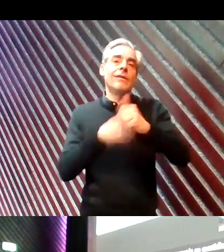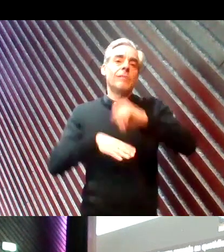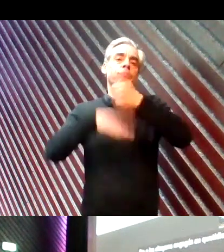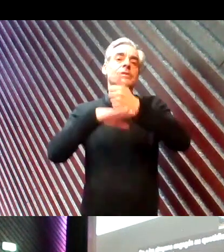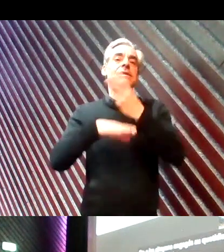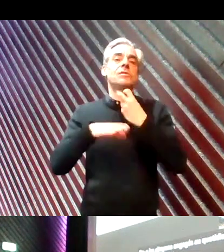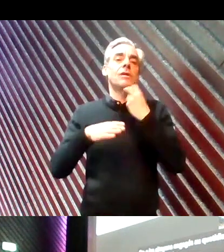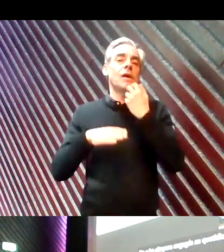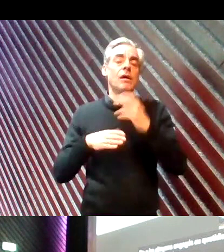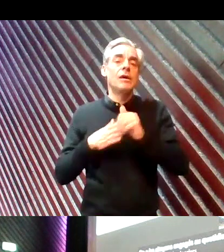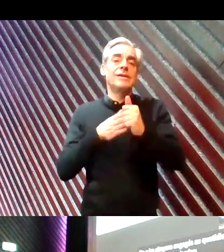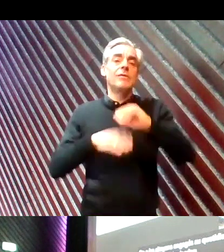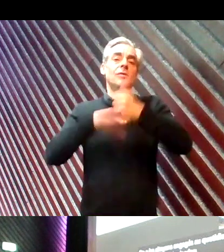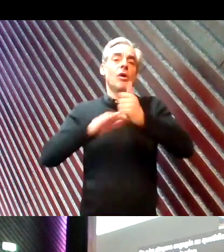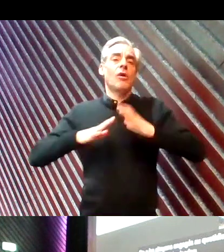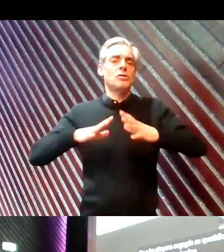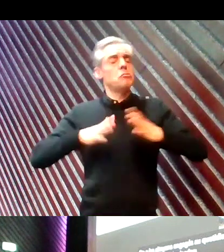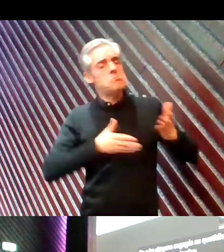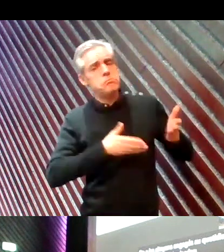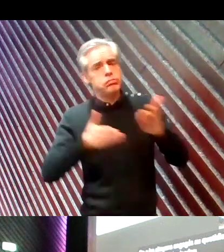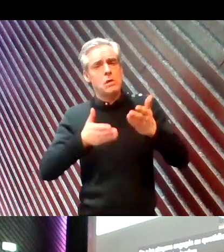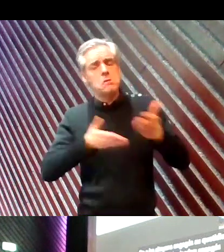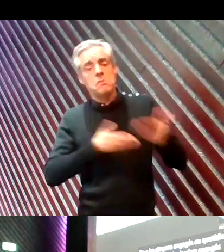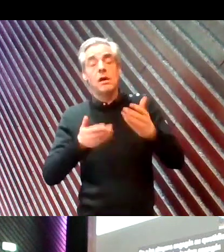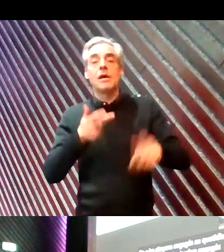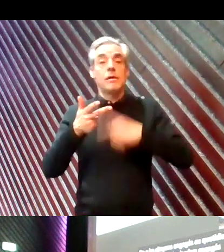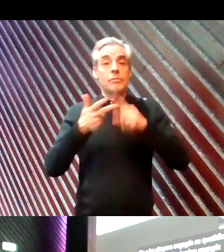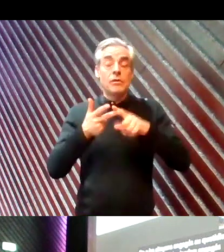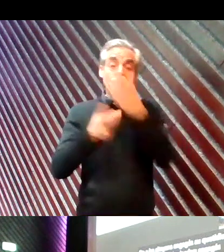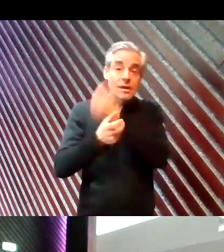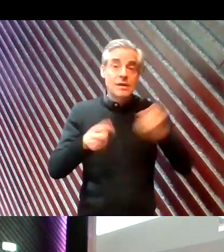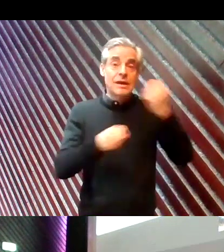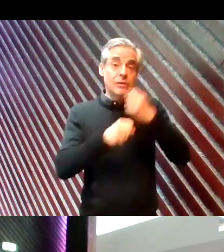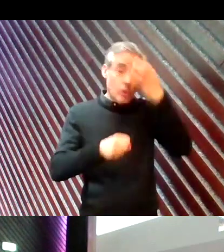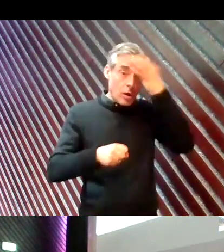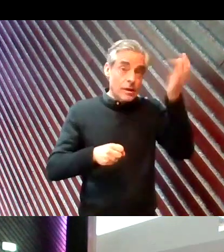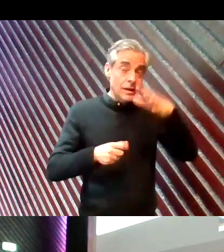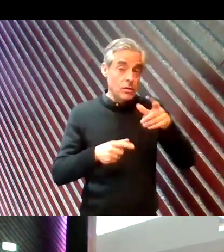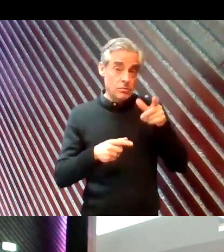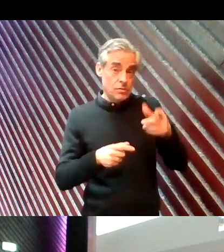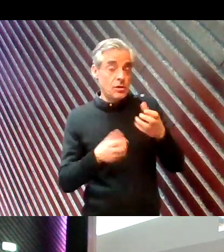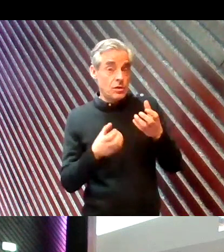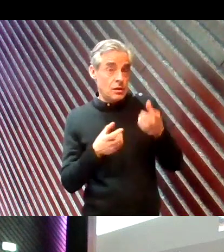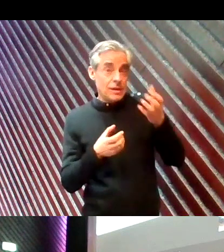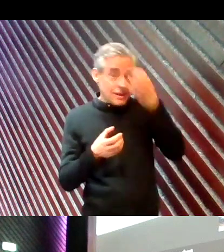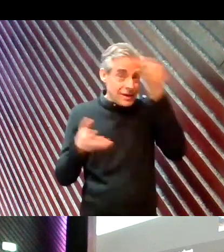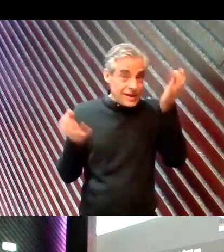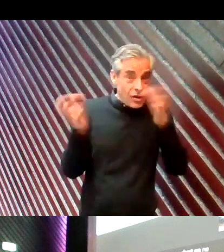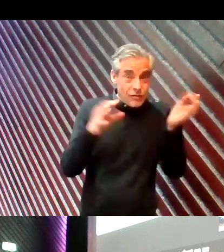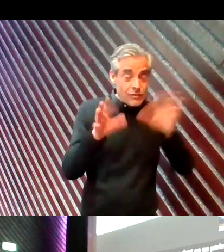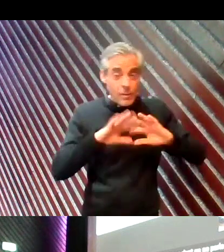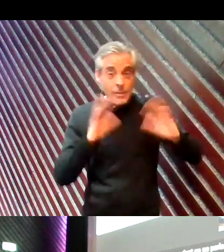les citoyens, la leader engagée qui commence à... Voilà. qui est aussi une créateur, on n parle jamais. Ceux qui innovent sur les